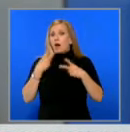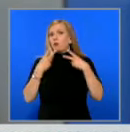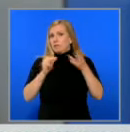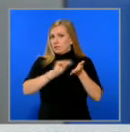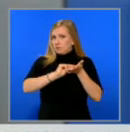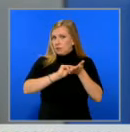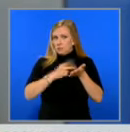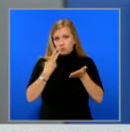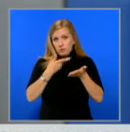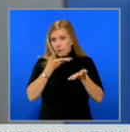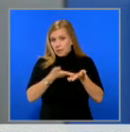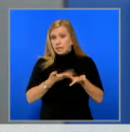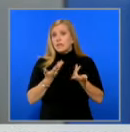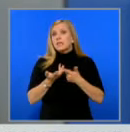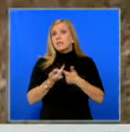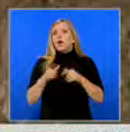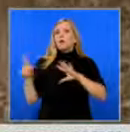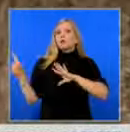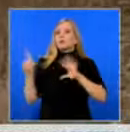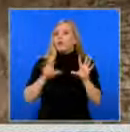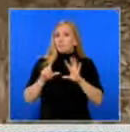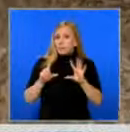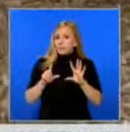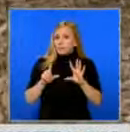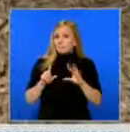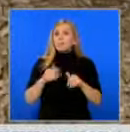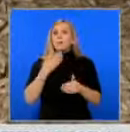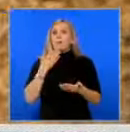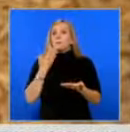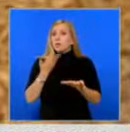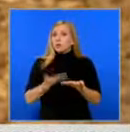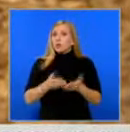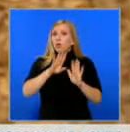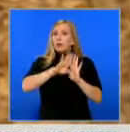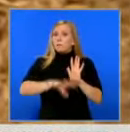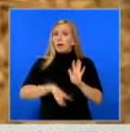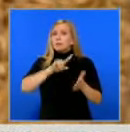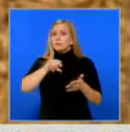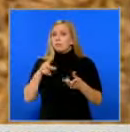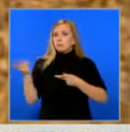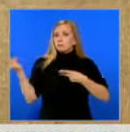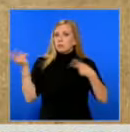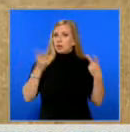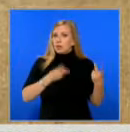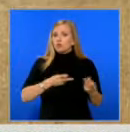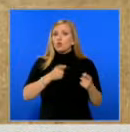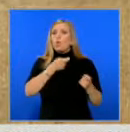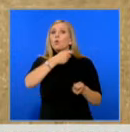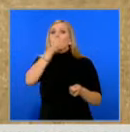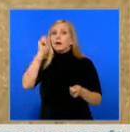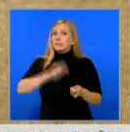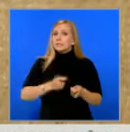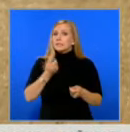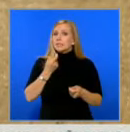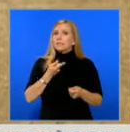съвет ще видите че те се водят няколко седмици парламента предложението за отпадане на забраната за внос на украинска пшеница беше одобрено в